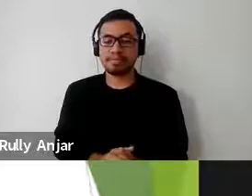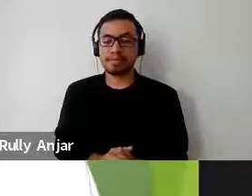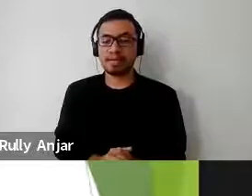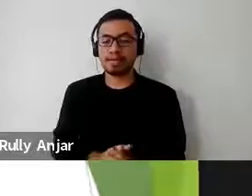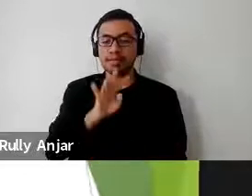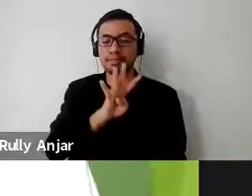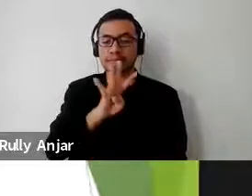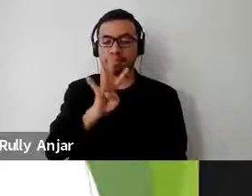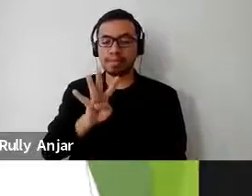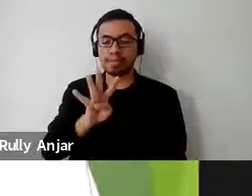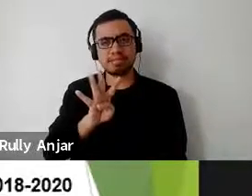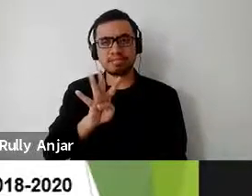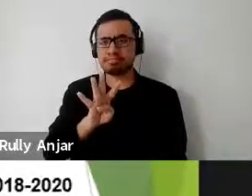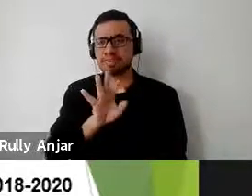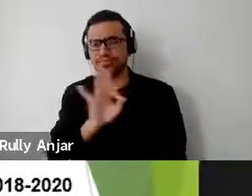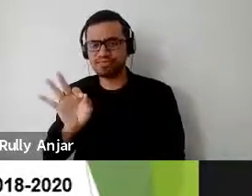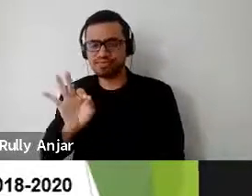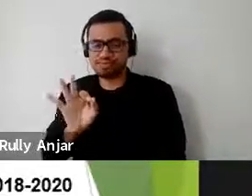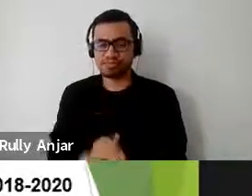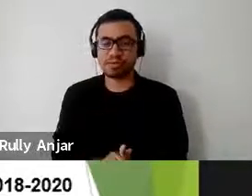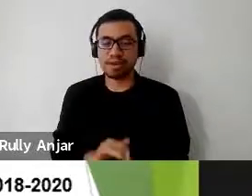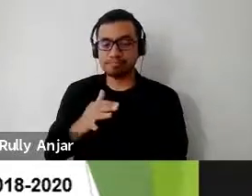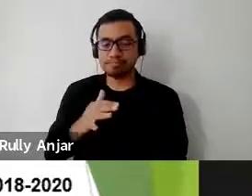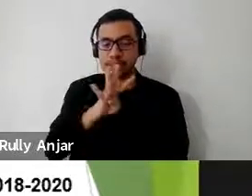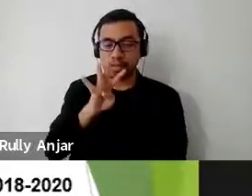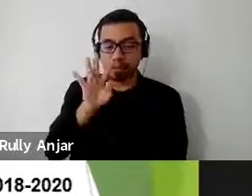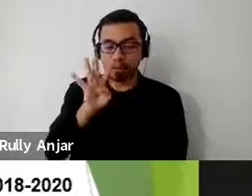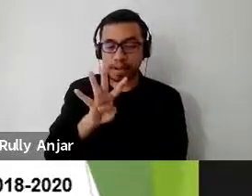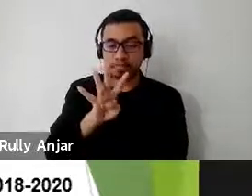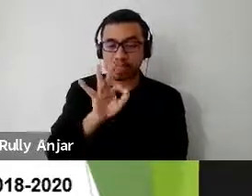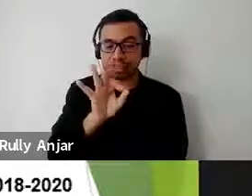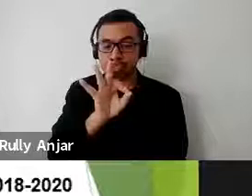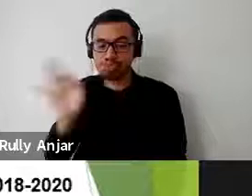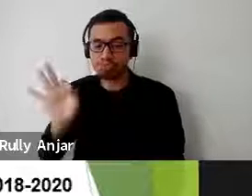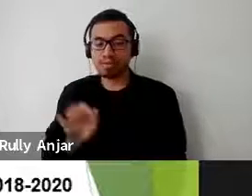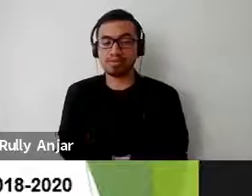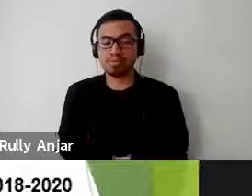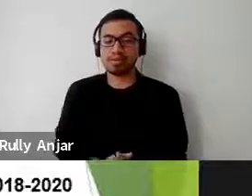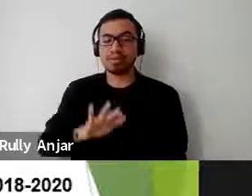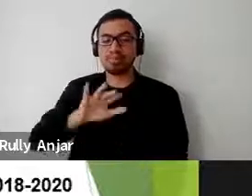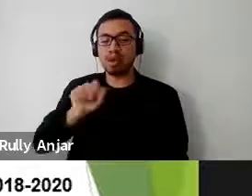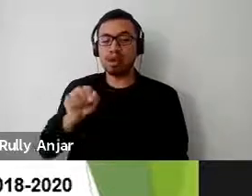449.485 dan itu naik di bulan Maret 2020 menjadi